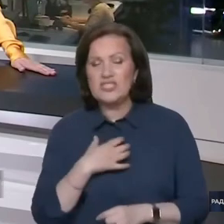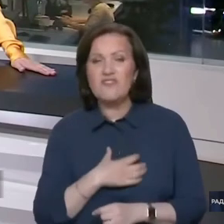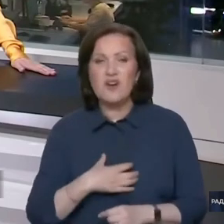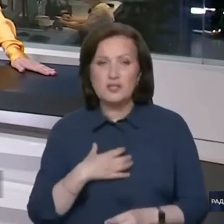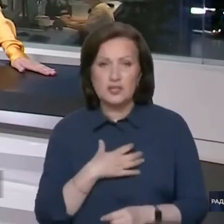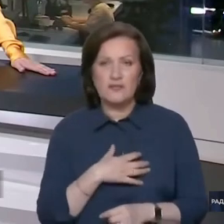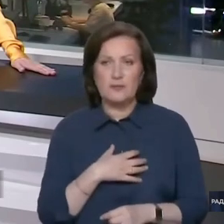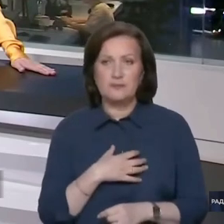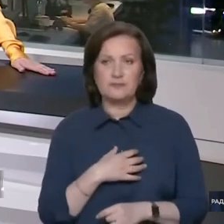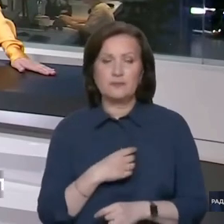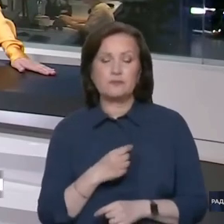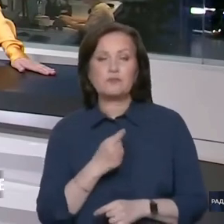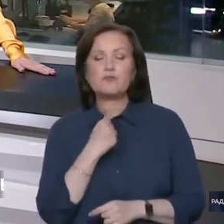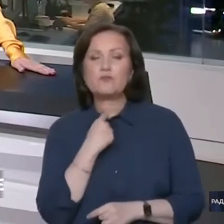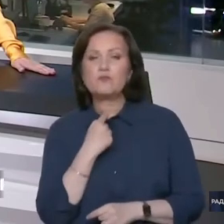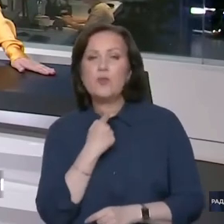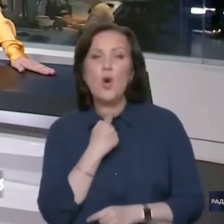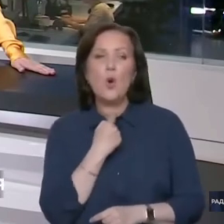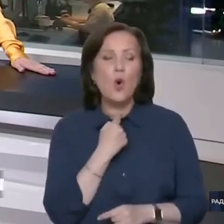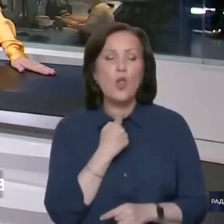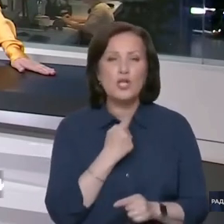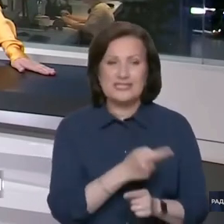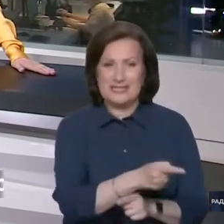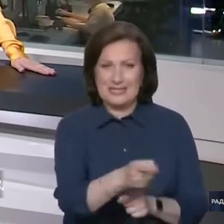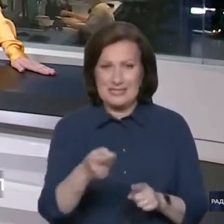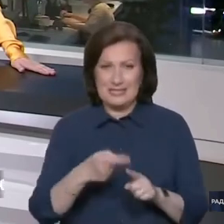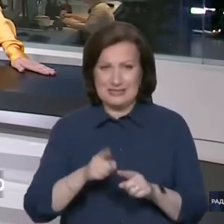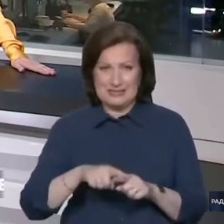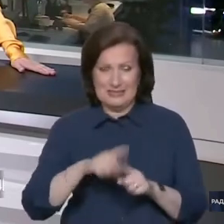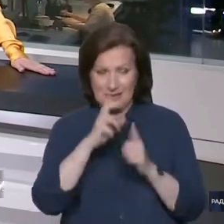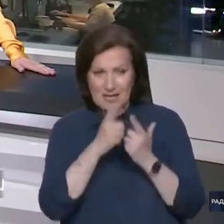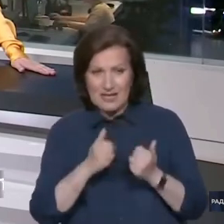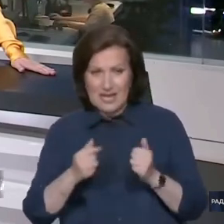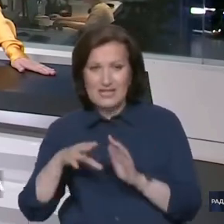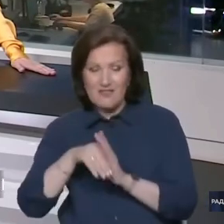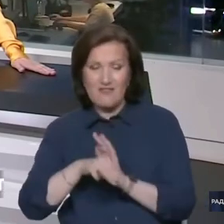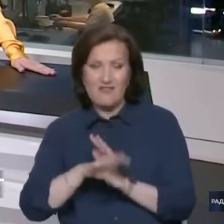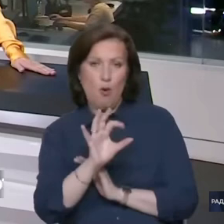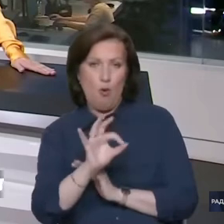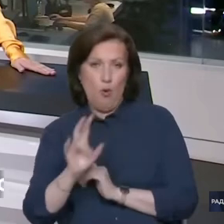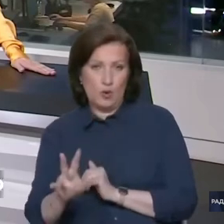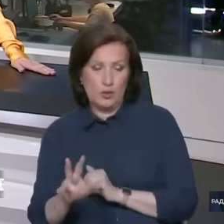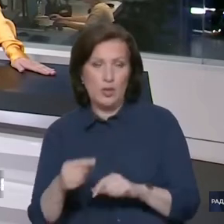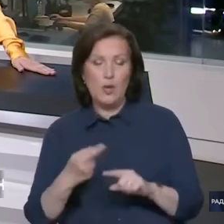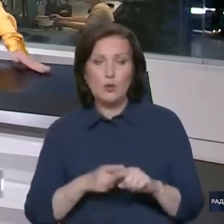важливі голоси цих країн в ООН. Тому що в Генеральній асамблеї ООН